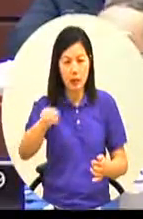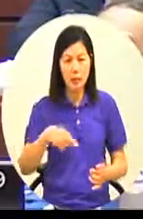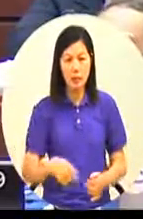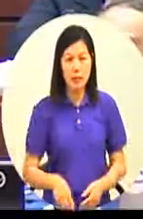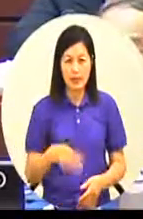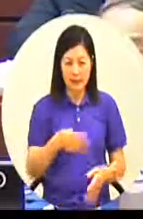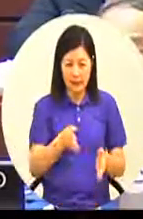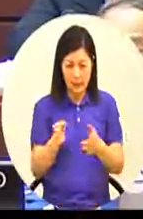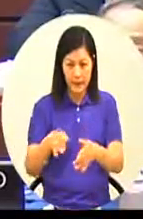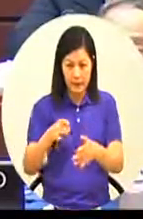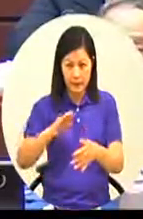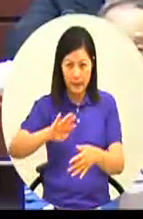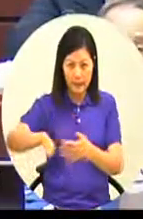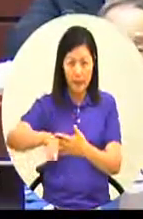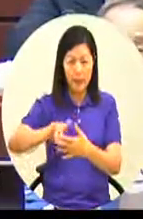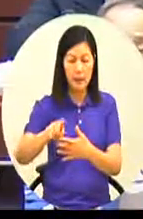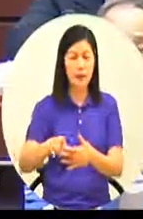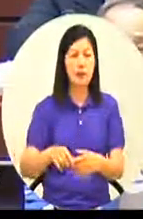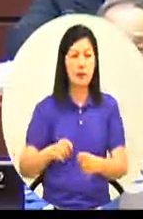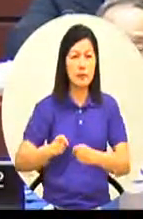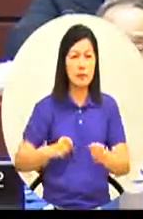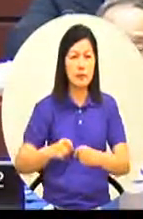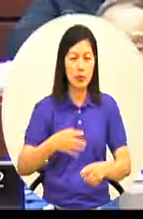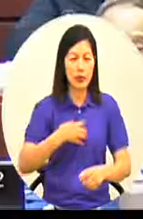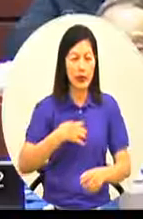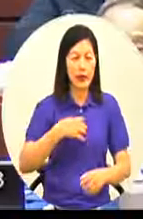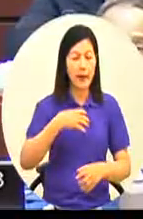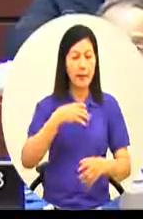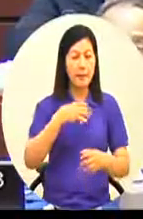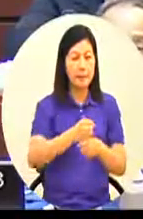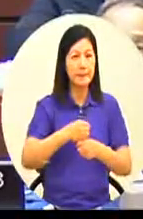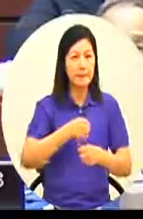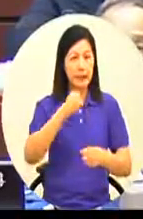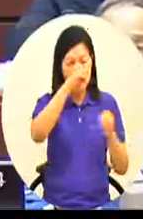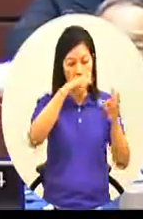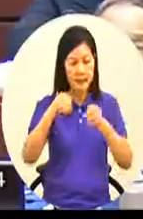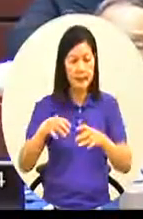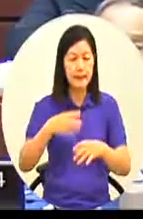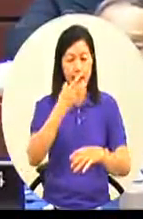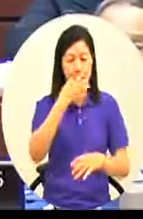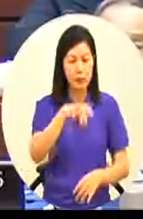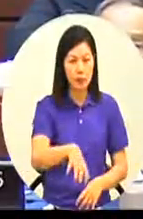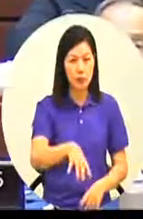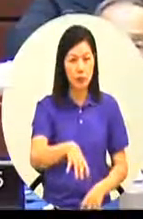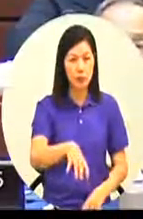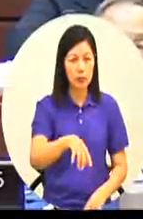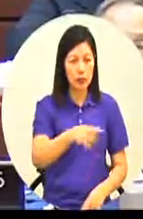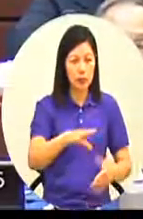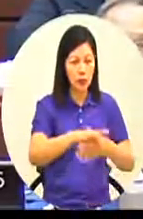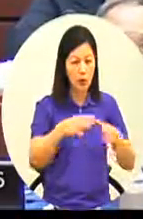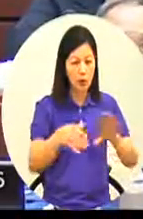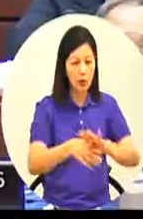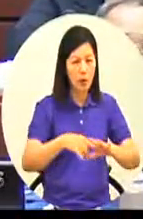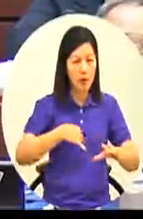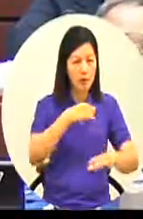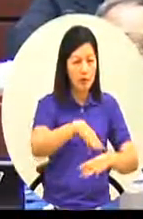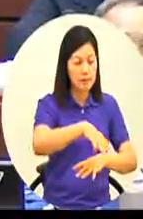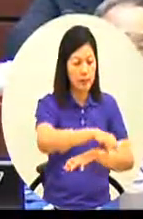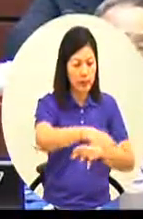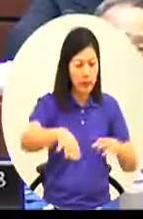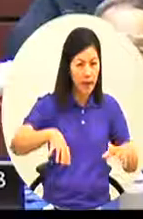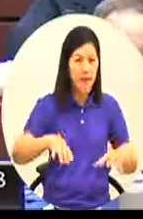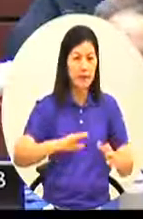子是针对在滨县，就是那个哈马星跟这个盐城区，它的整个文化生态的改变哈。